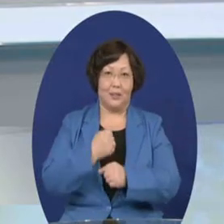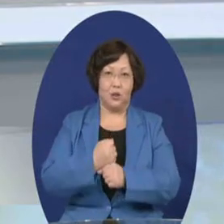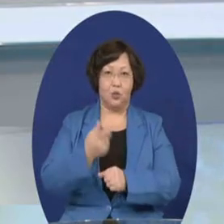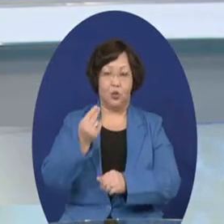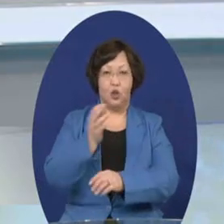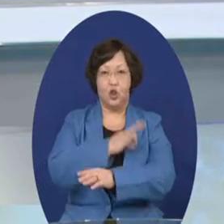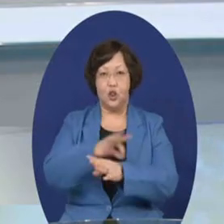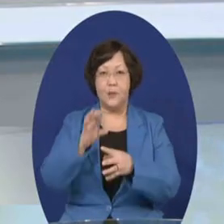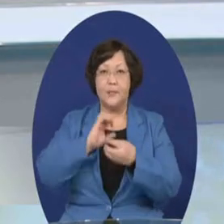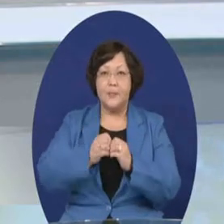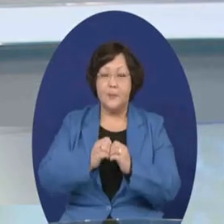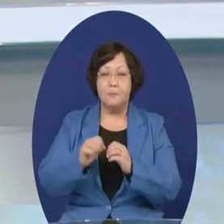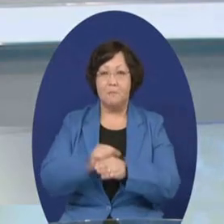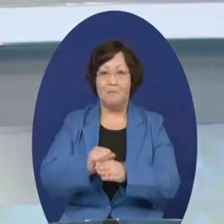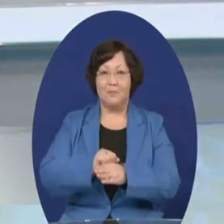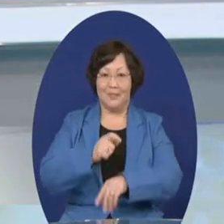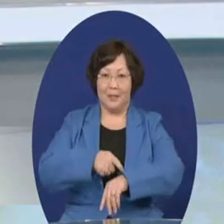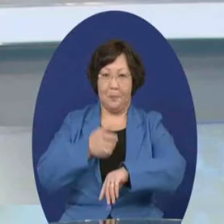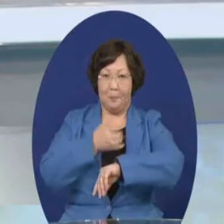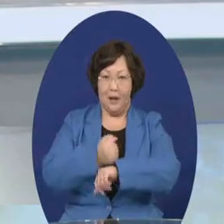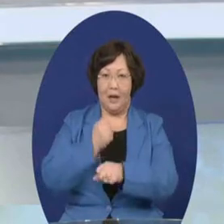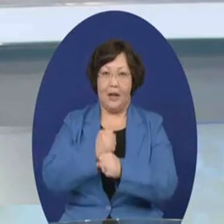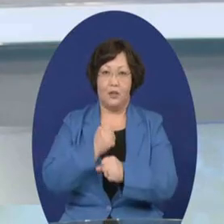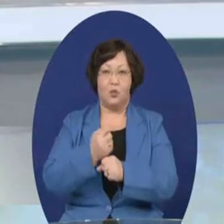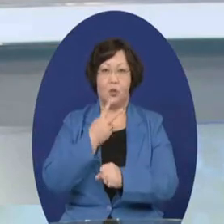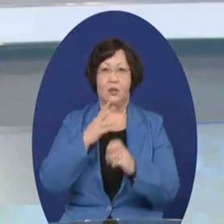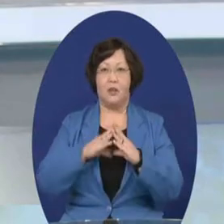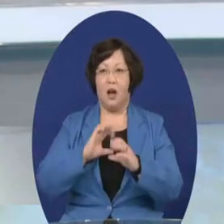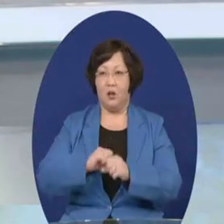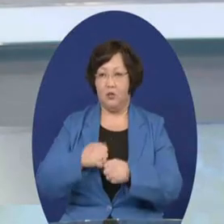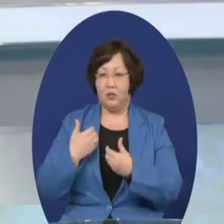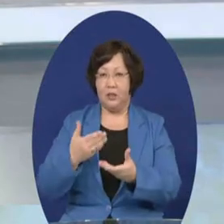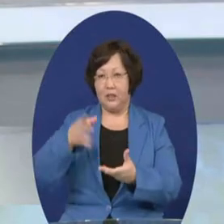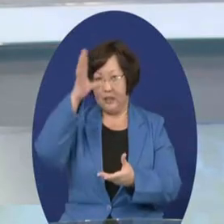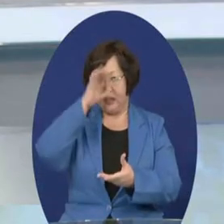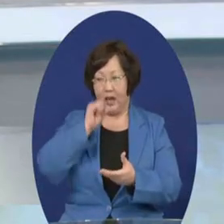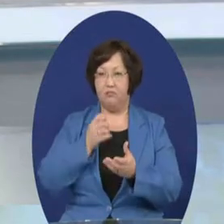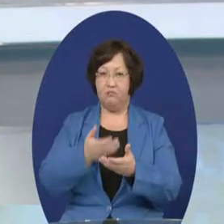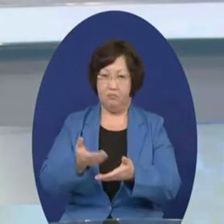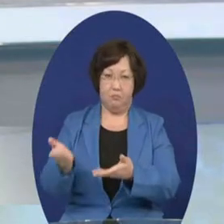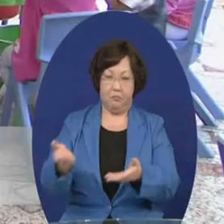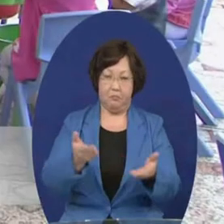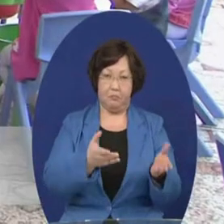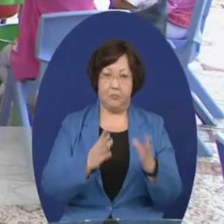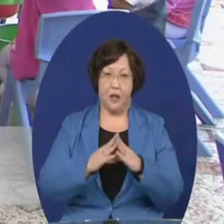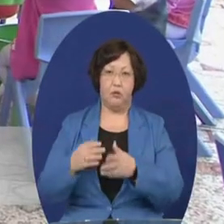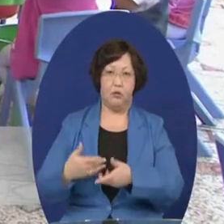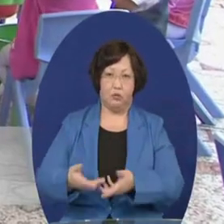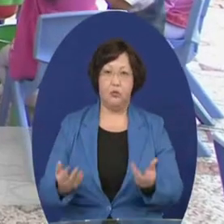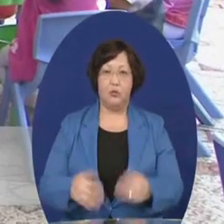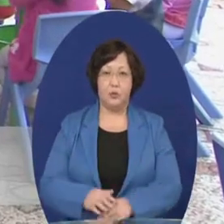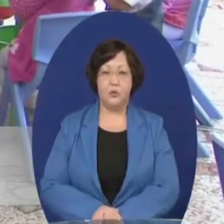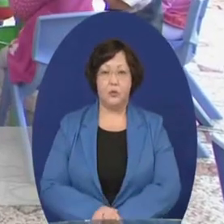ажлын зургийг хийж боловсруулах цаг алдалгүй ажиллах үүрэг даалгаврыг холбогдох сайд нарт үүрэг болгосон байна.